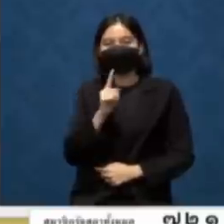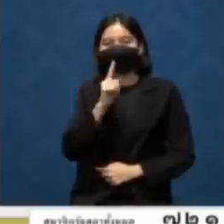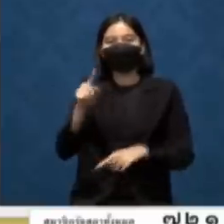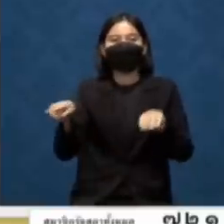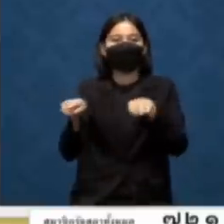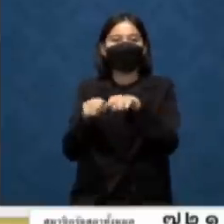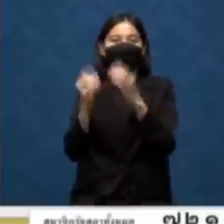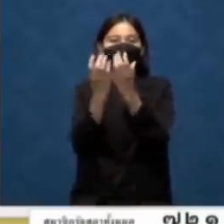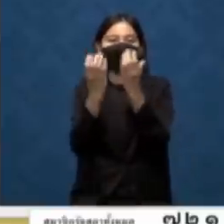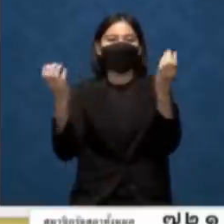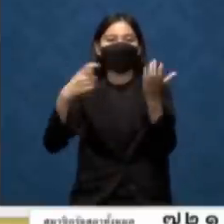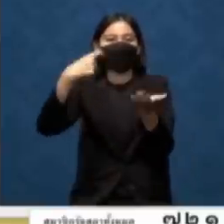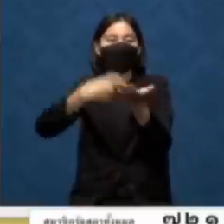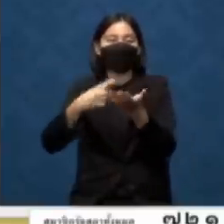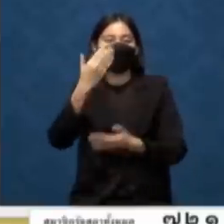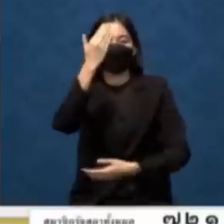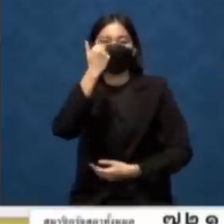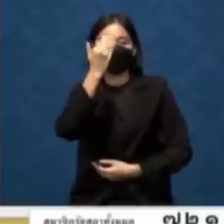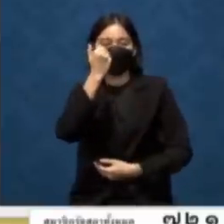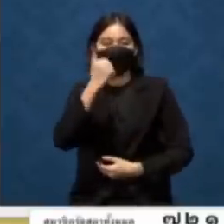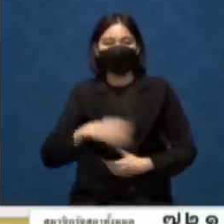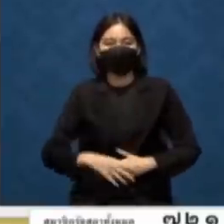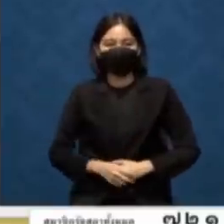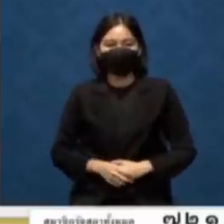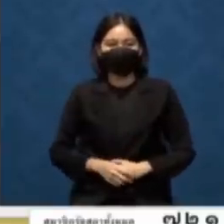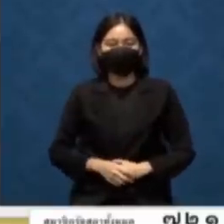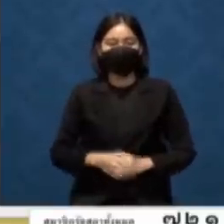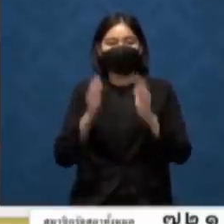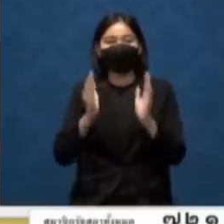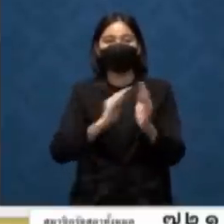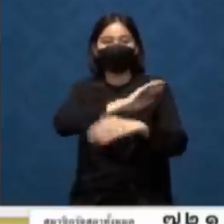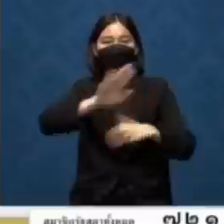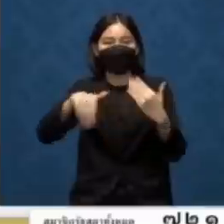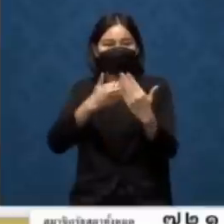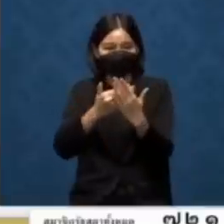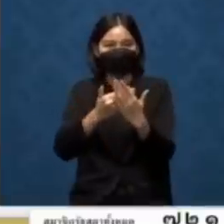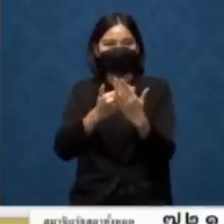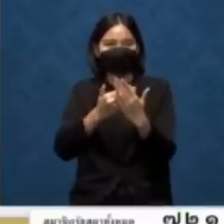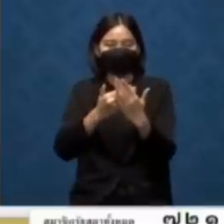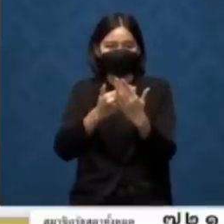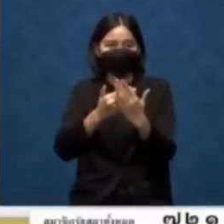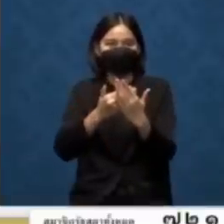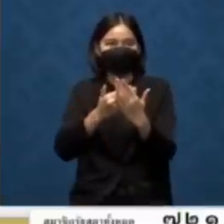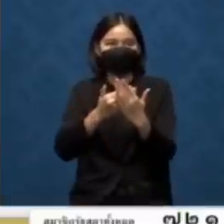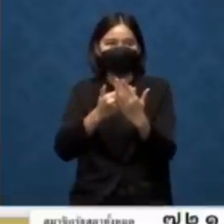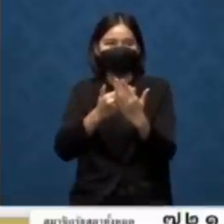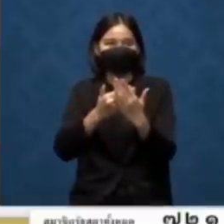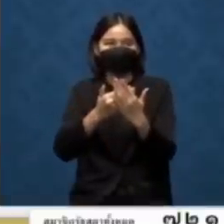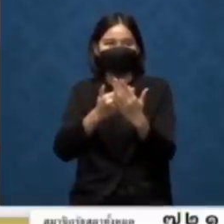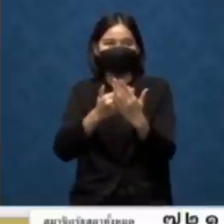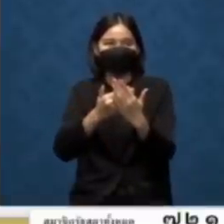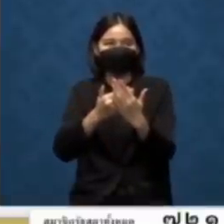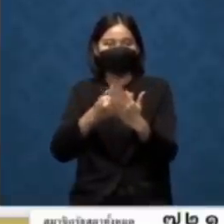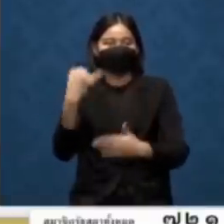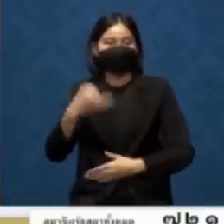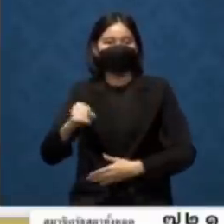แลรธรรนูลนี้ประกันเอไ้อย่ไรครัเขาบอกวาทุกคนเป็ผู้บริสุทธจนกาสารจะมคพภาคษาครั